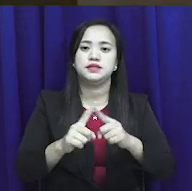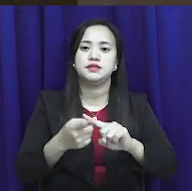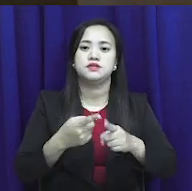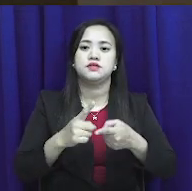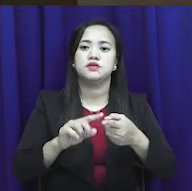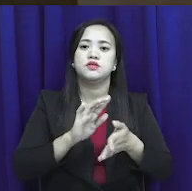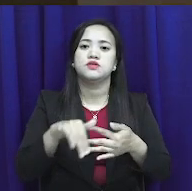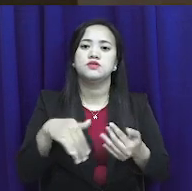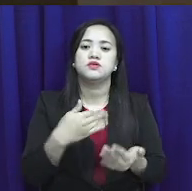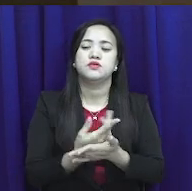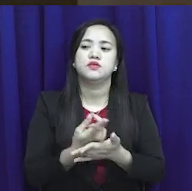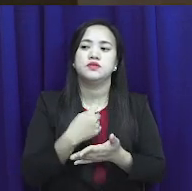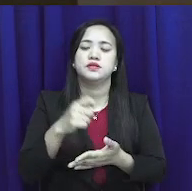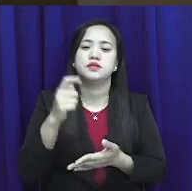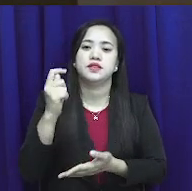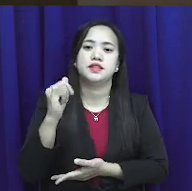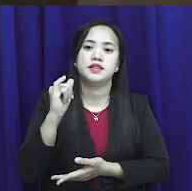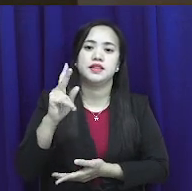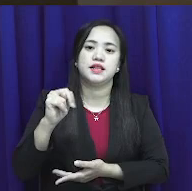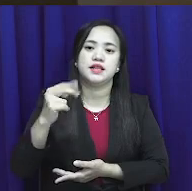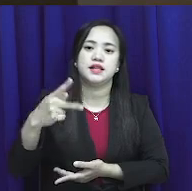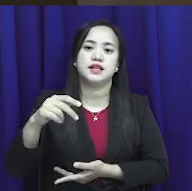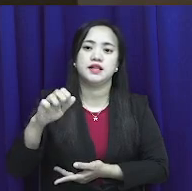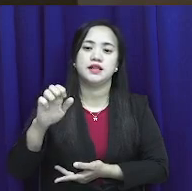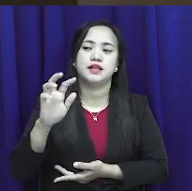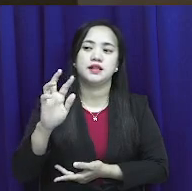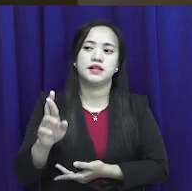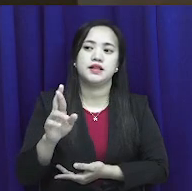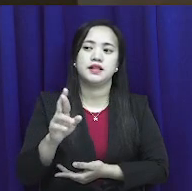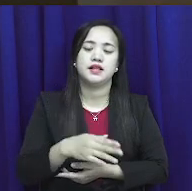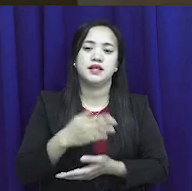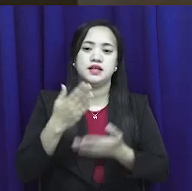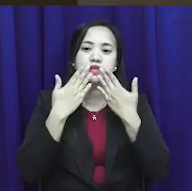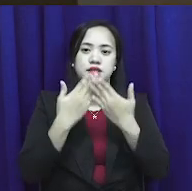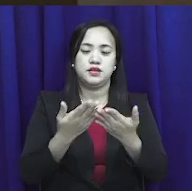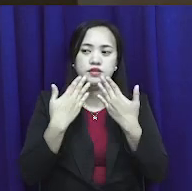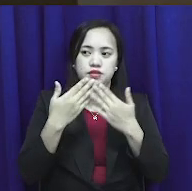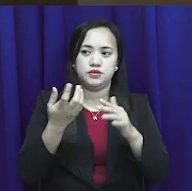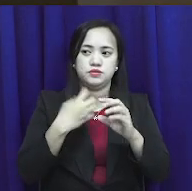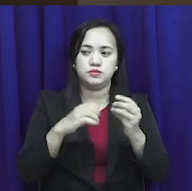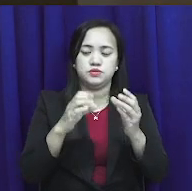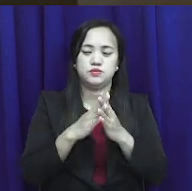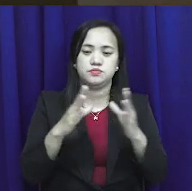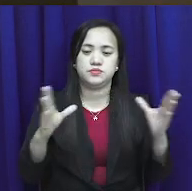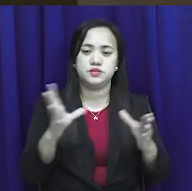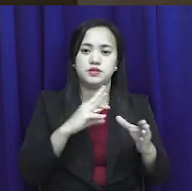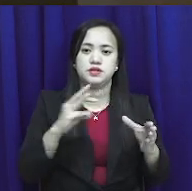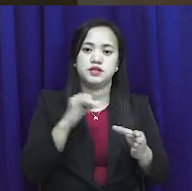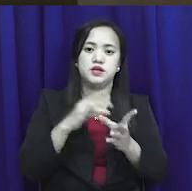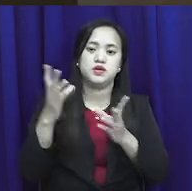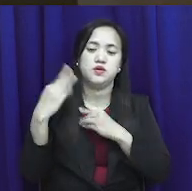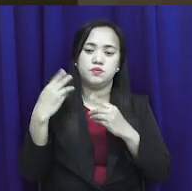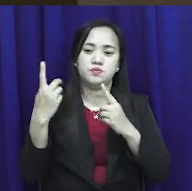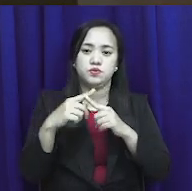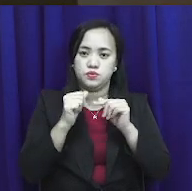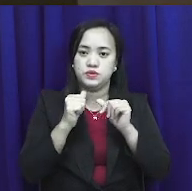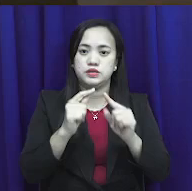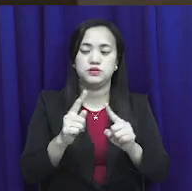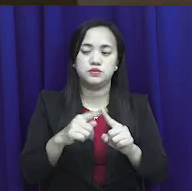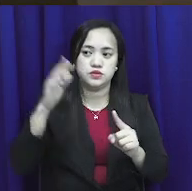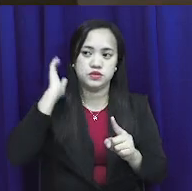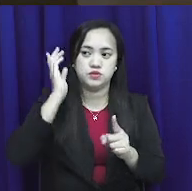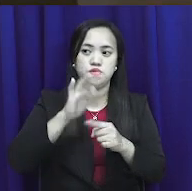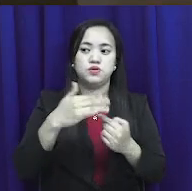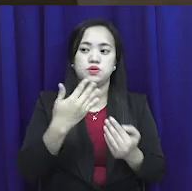si Tinker o ' ba Tinker Thank you sa lahatlahat at sana'y patuloy kang makikinig at sa lahat ng ating